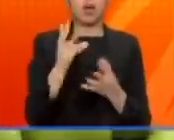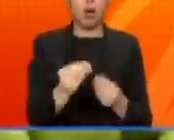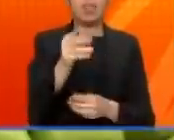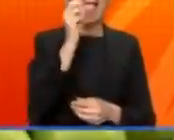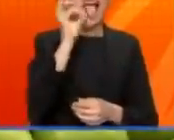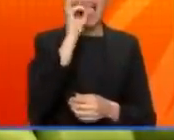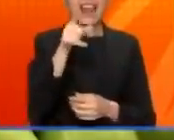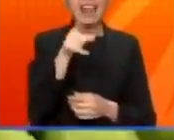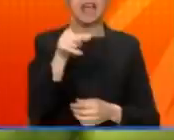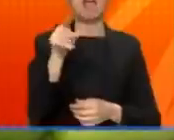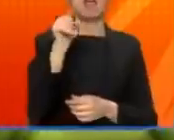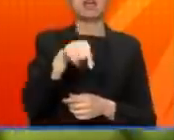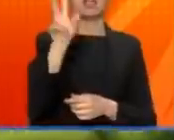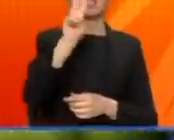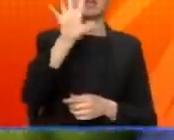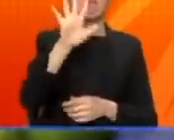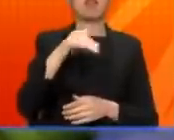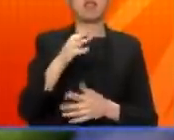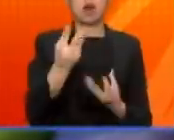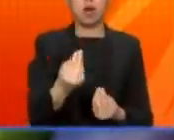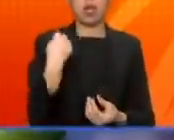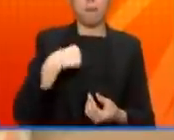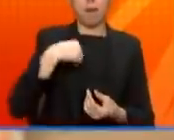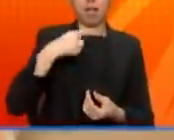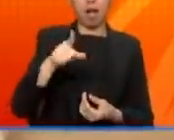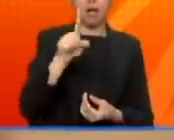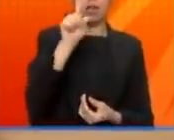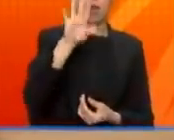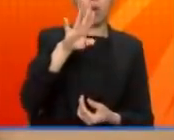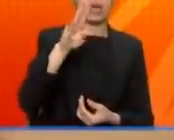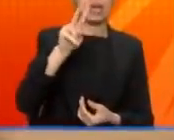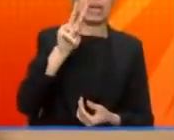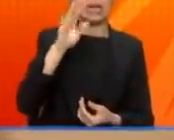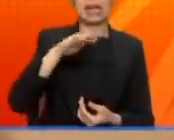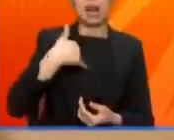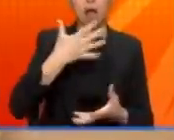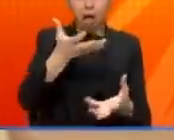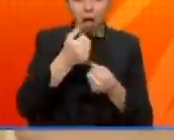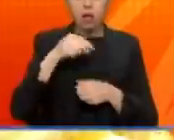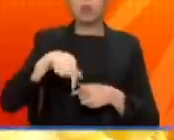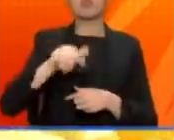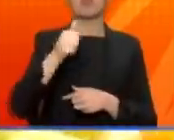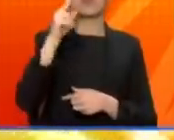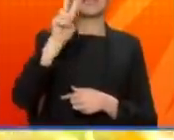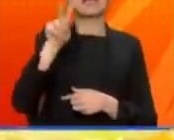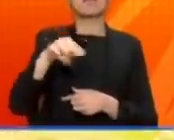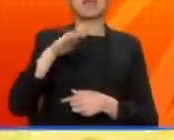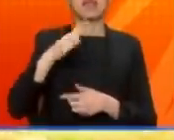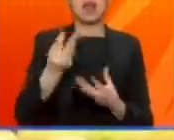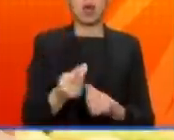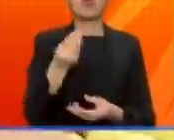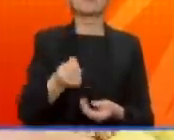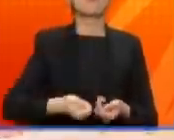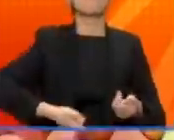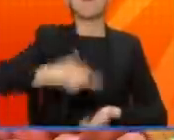lira satıyorduk, bugün 25 lira. Pazartesi 10 lira, 12 lira aldık, bugün 22 lira. Ne söyleyeyim ki, çok